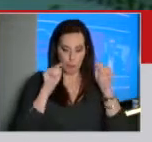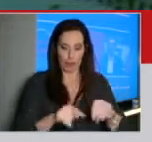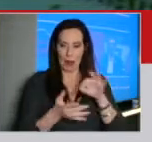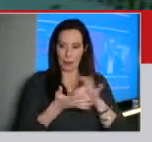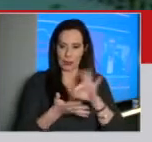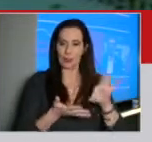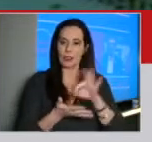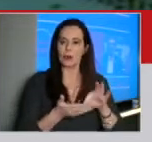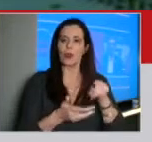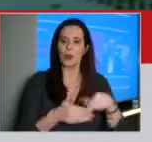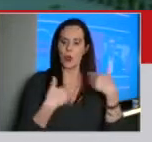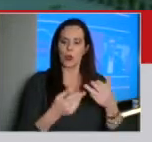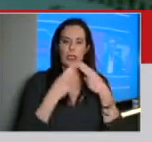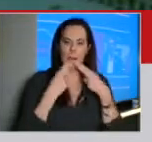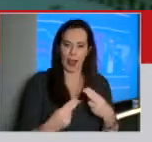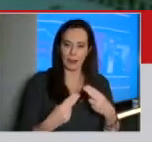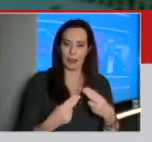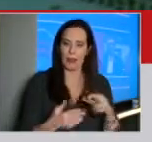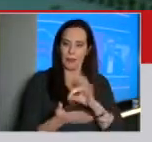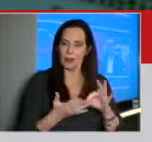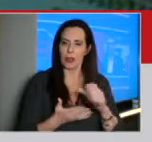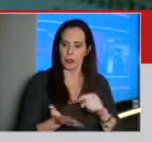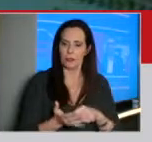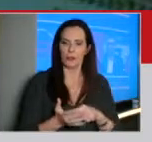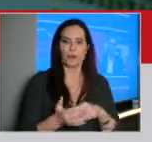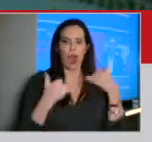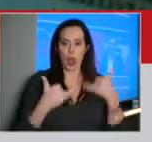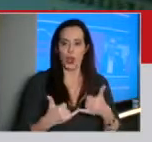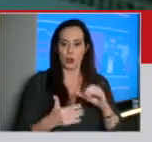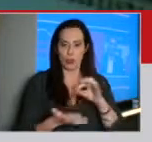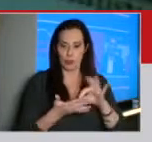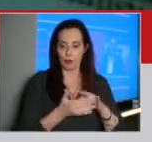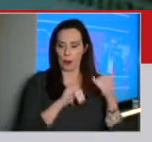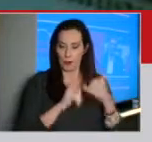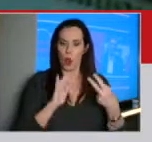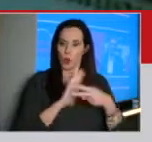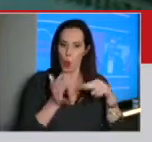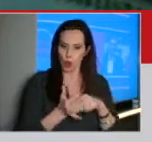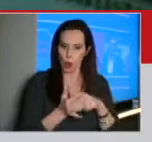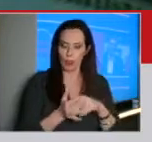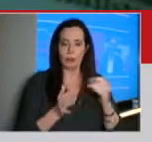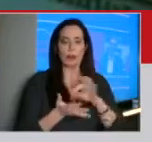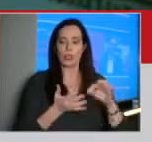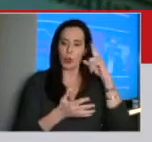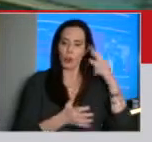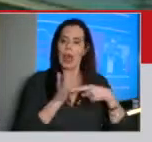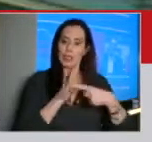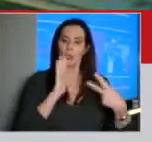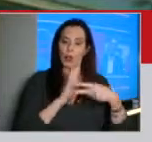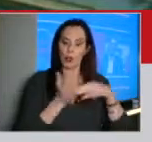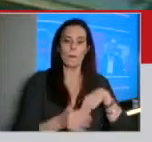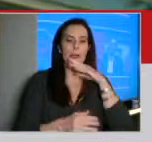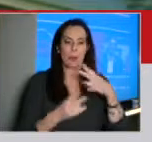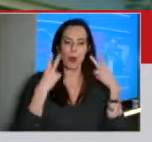למשרד. המשרד הוא זה שנותן את המענים, והמשרד אומר המדינה. היום אם המשרד מביא תוכניות אסטרטגיות, אם המשרד יודע להציג תוכניות